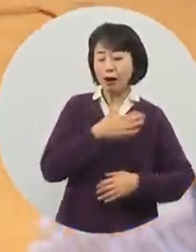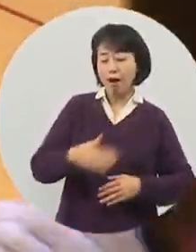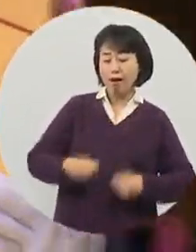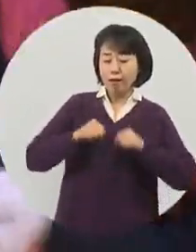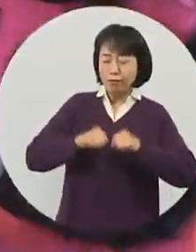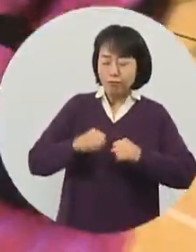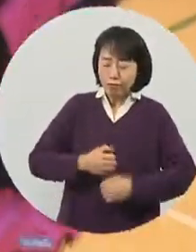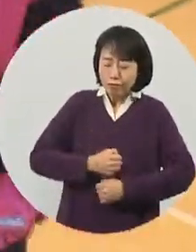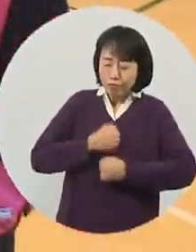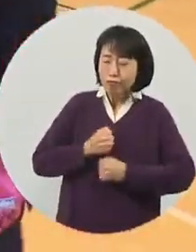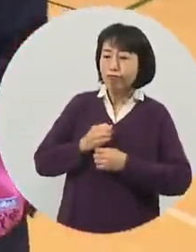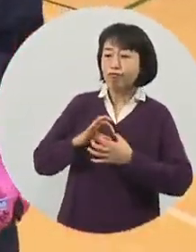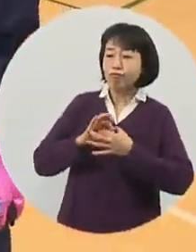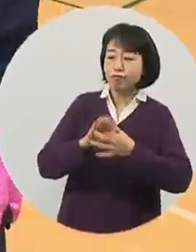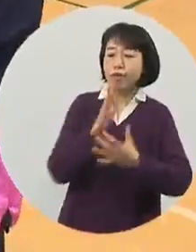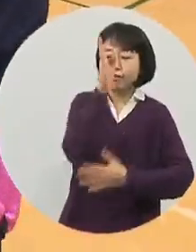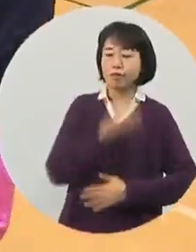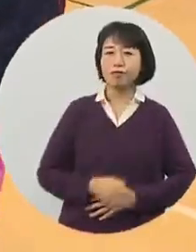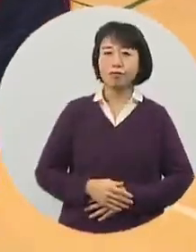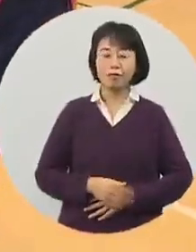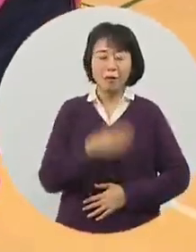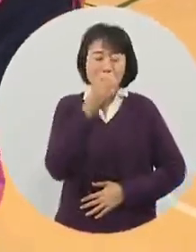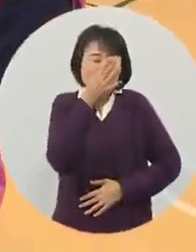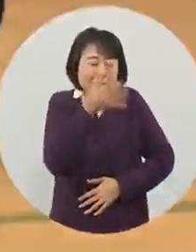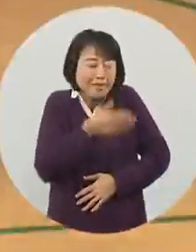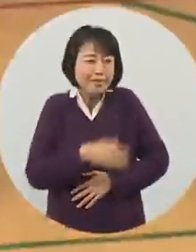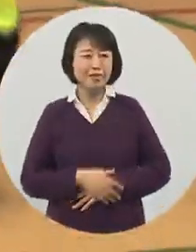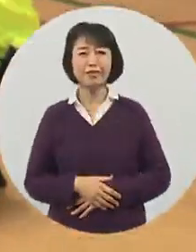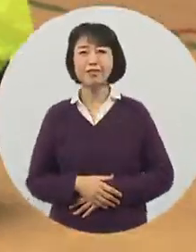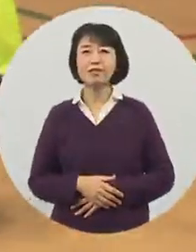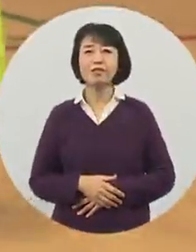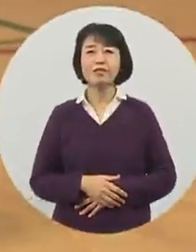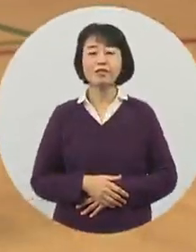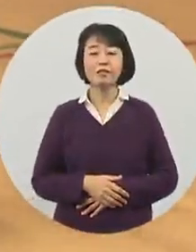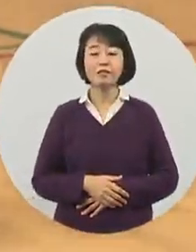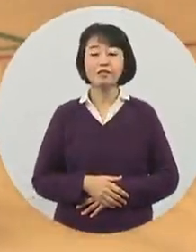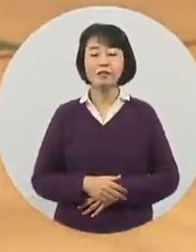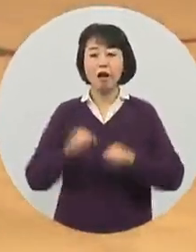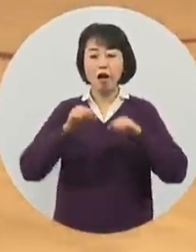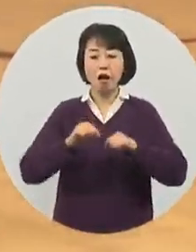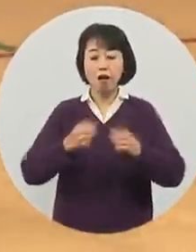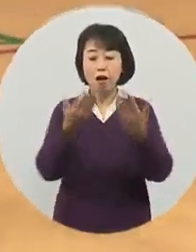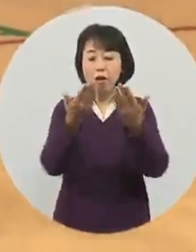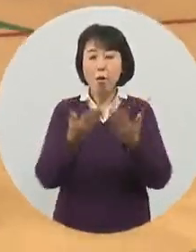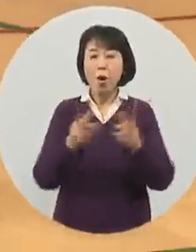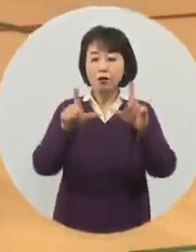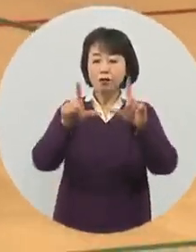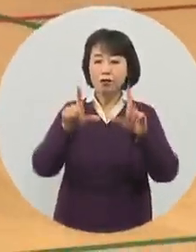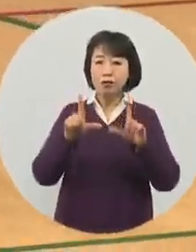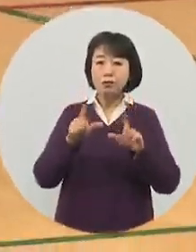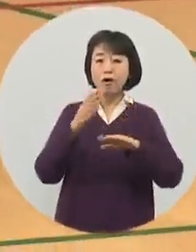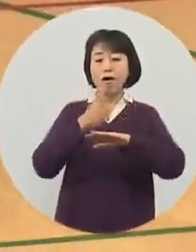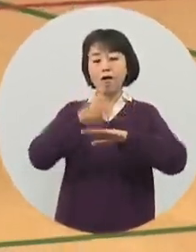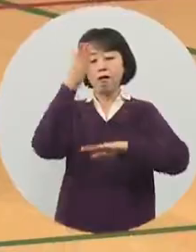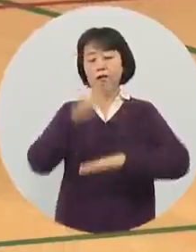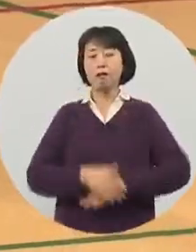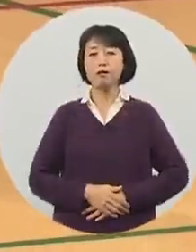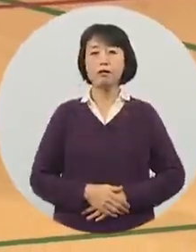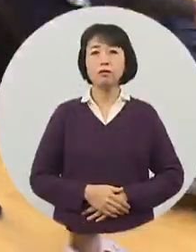お疲れ様です。 ごめんなさいね、勝手なことばかり言って。 元気をもらえるインタビューありがとうございました